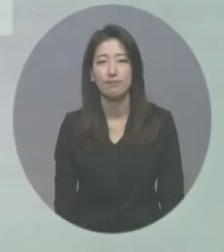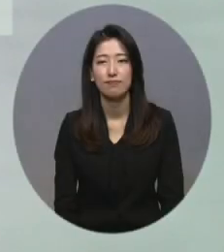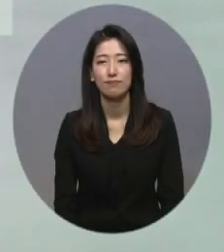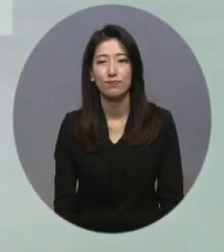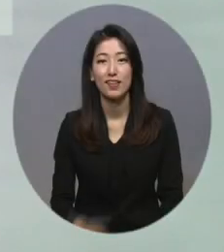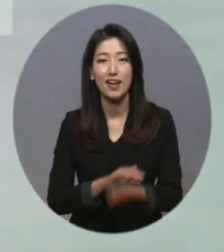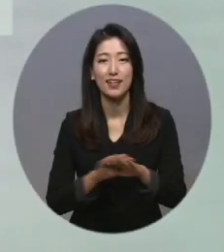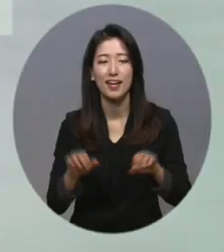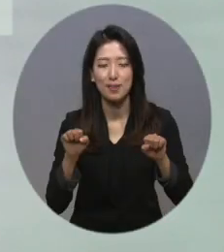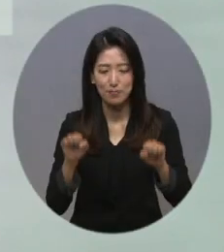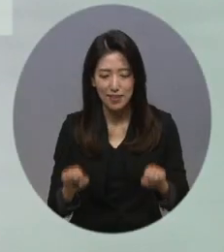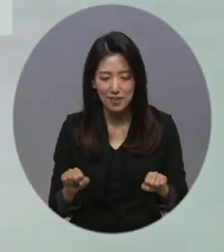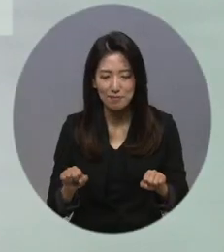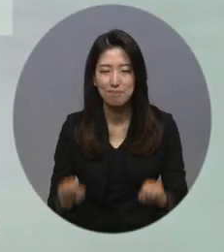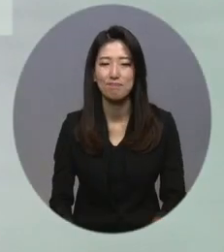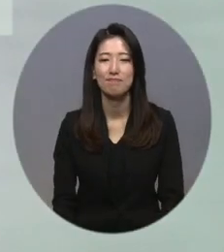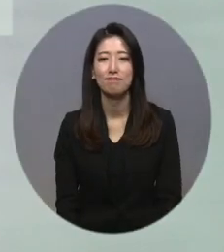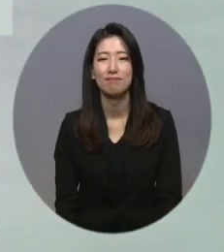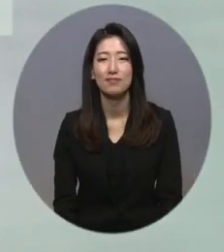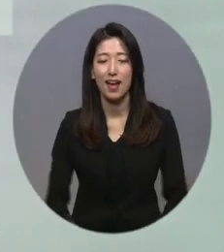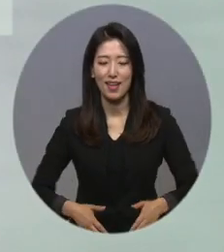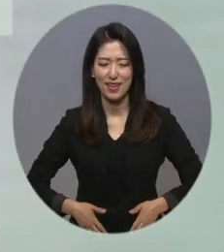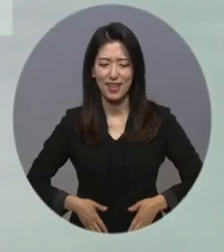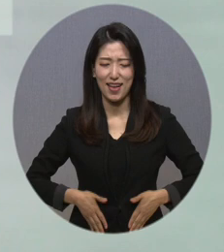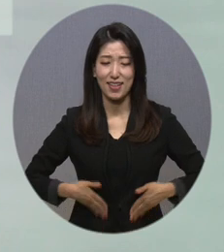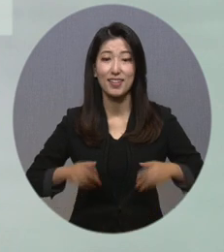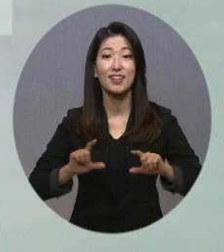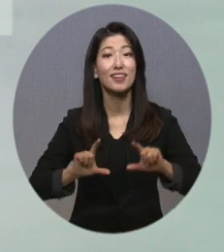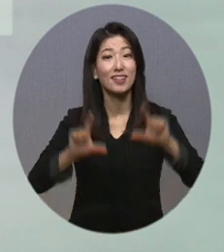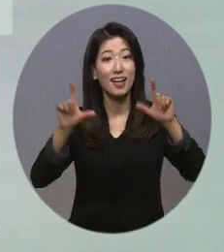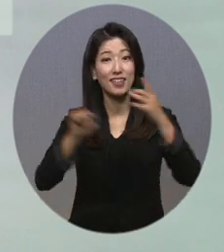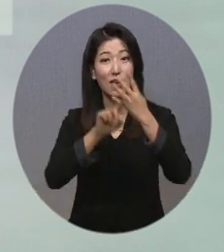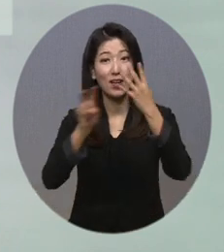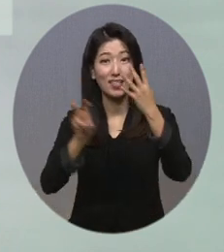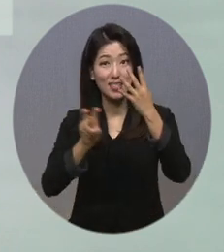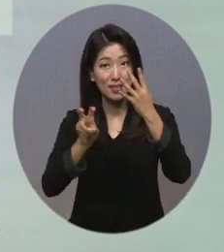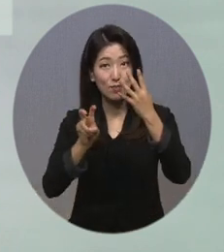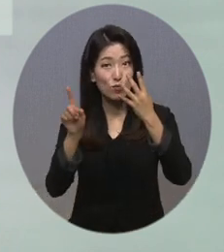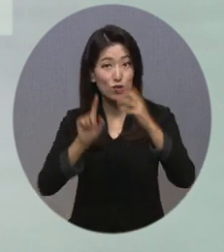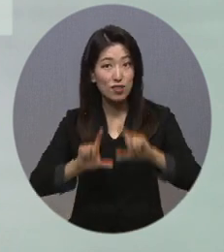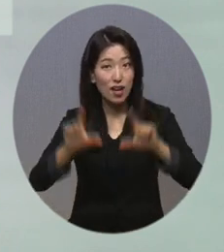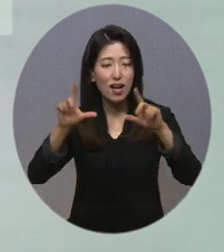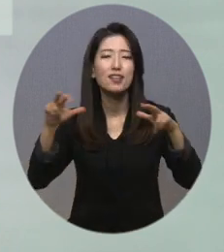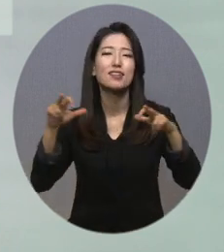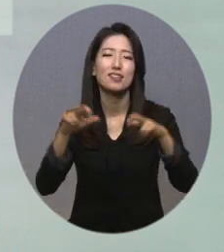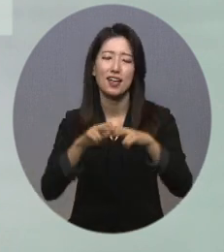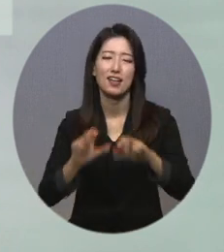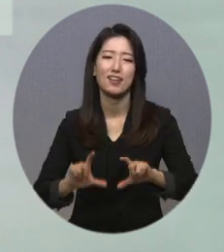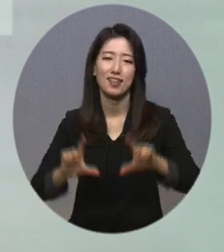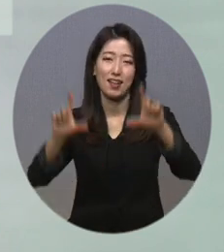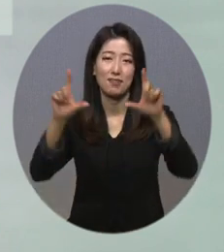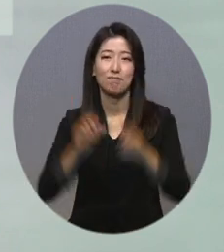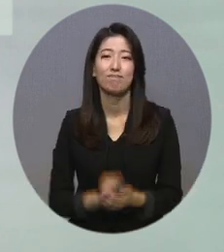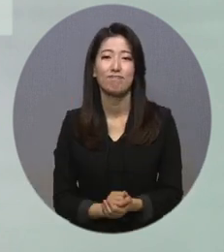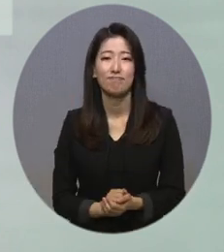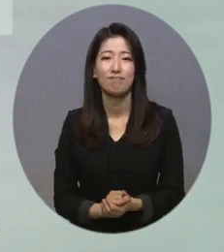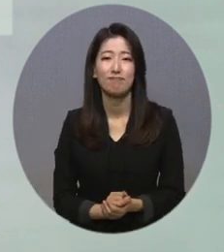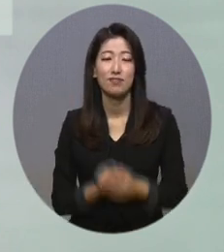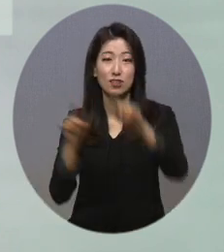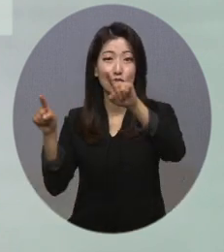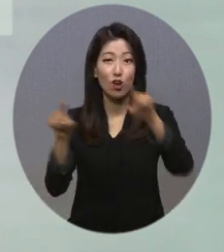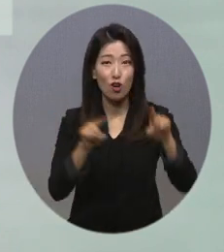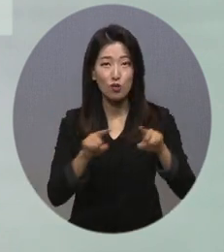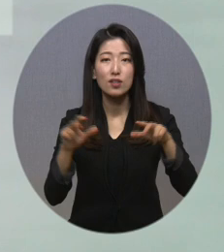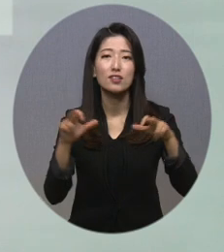안녕하십니까 따스한 봄날에 장애인의 날을 맞았습니다. 전국의 장애인과 가족 그리고 장애와